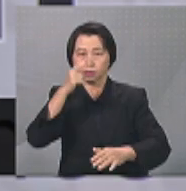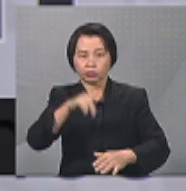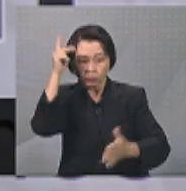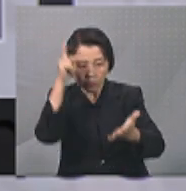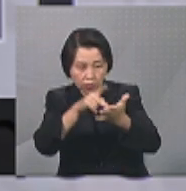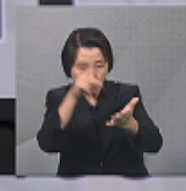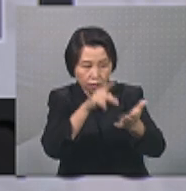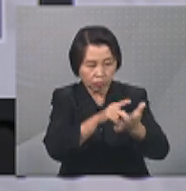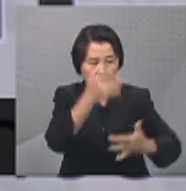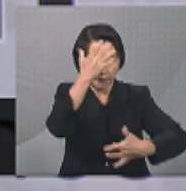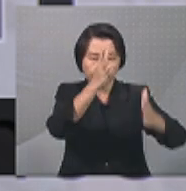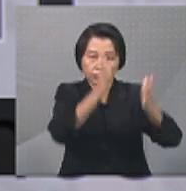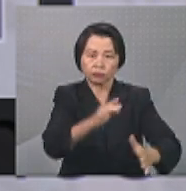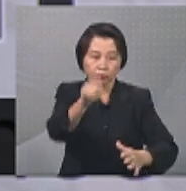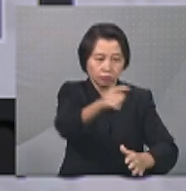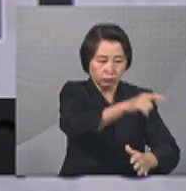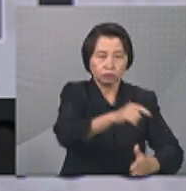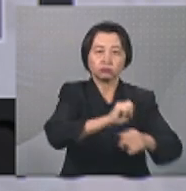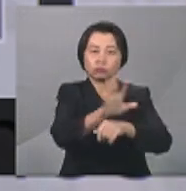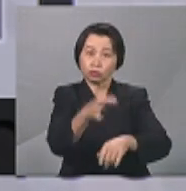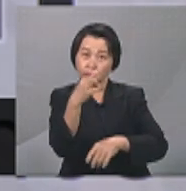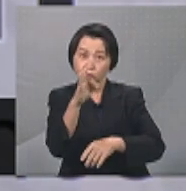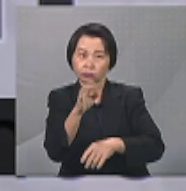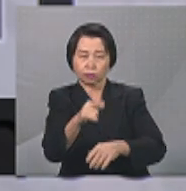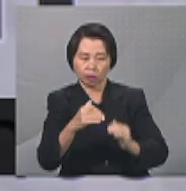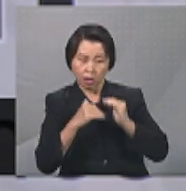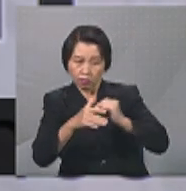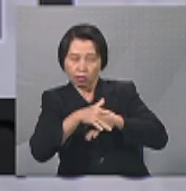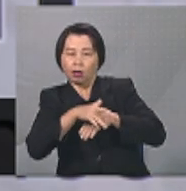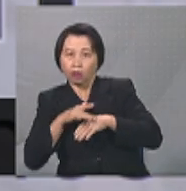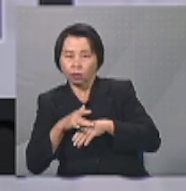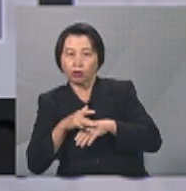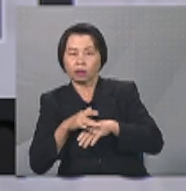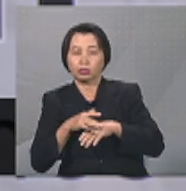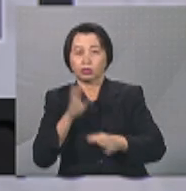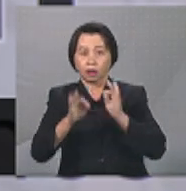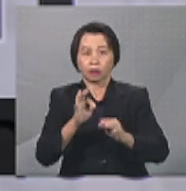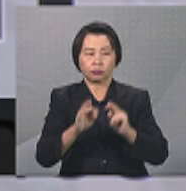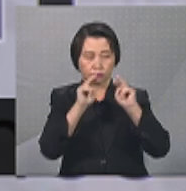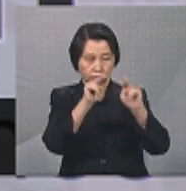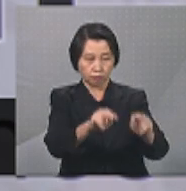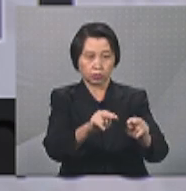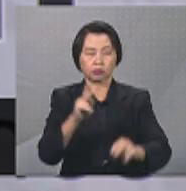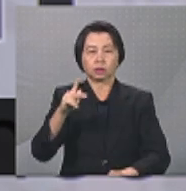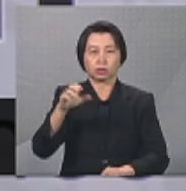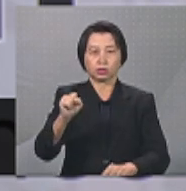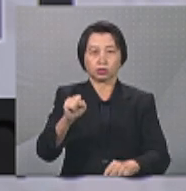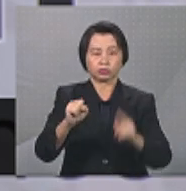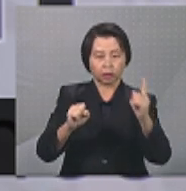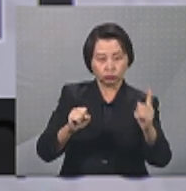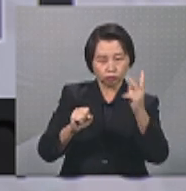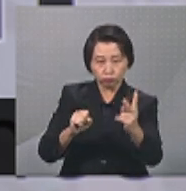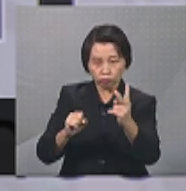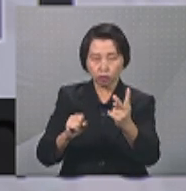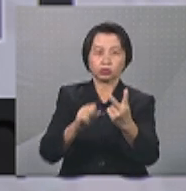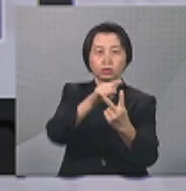pasti pesakit-pesakit COVID-19 ni dari peringkat yang awal. Jadi kalau kita lihat kes kategori 1, 2,